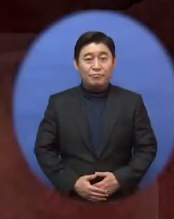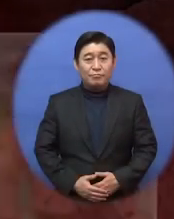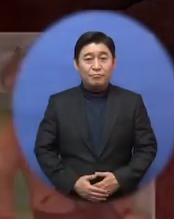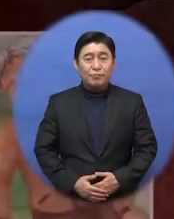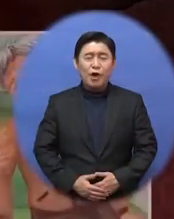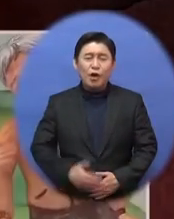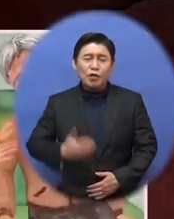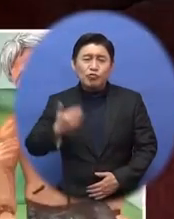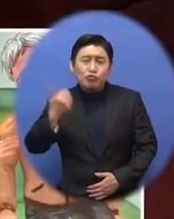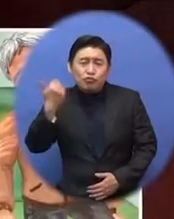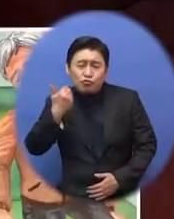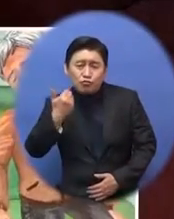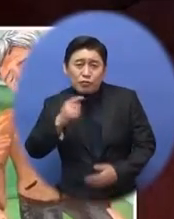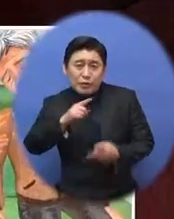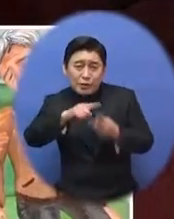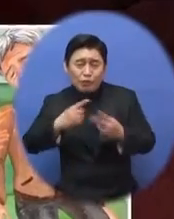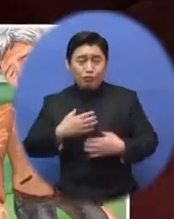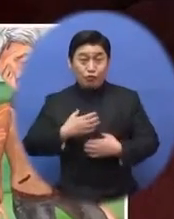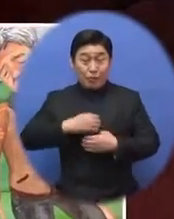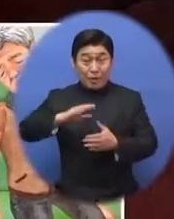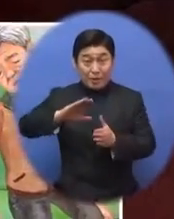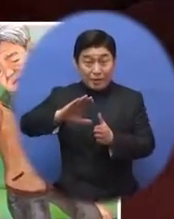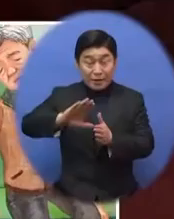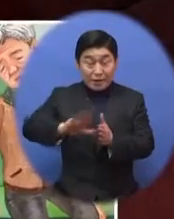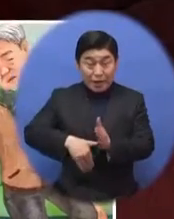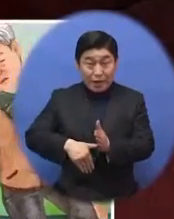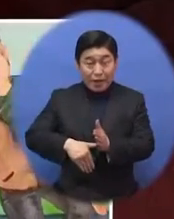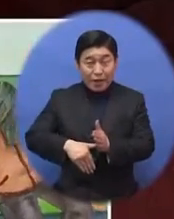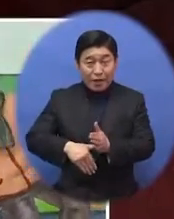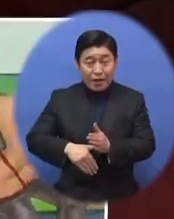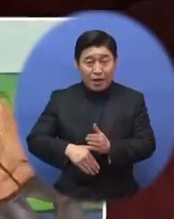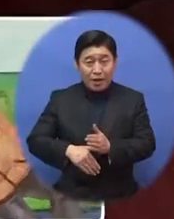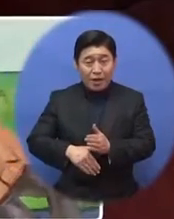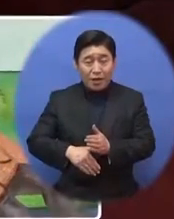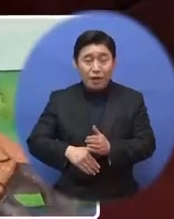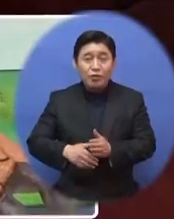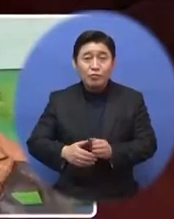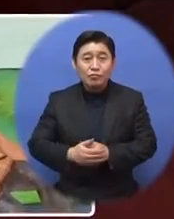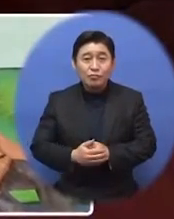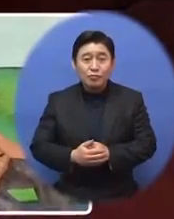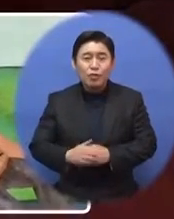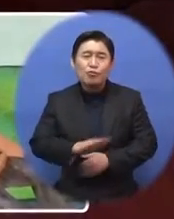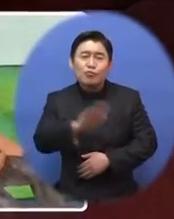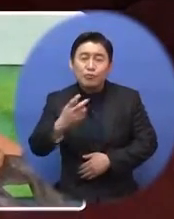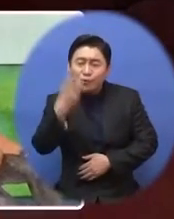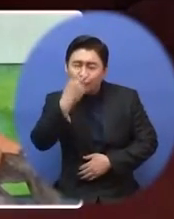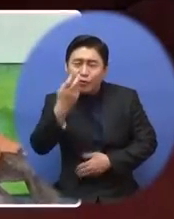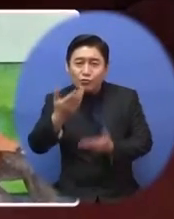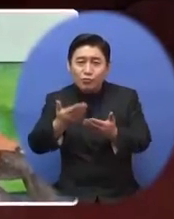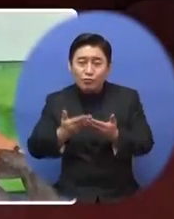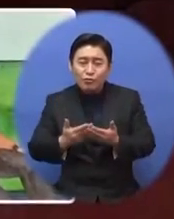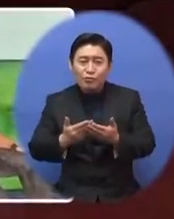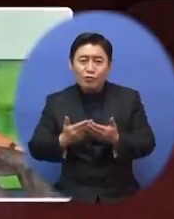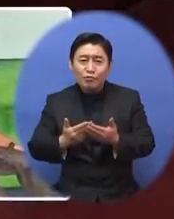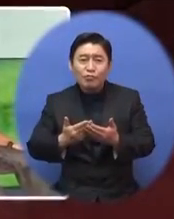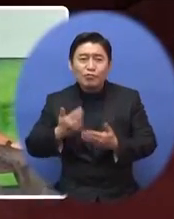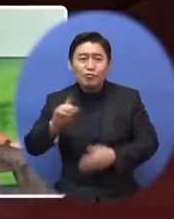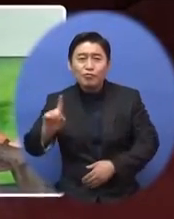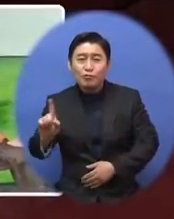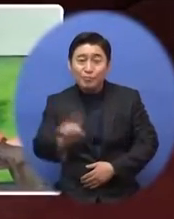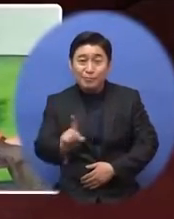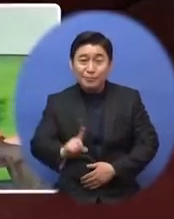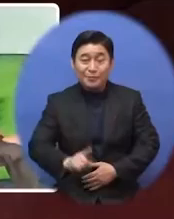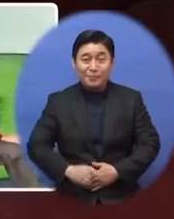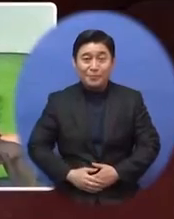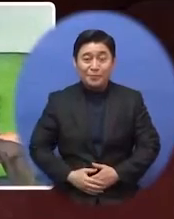누구나 안전을 위협받는 순간에 놓일 수 있습니다. 그럴 때 우리를 지키는 것은 무엇일까요?